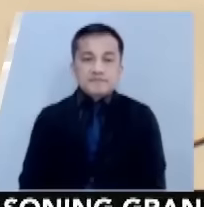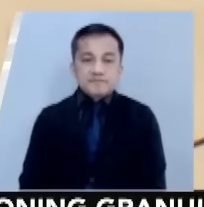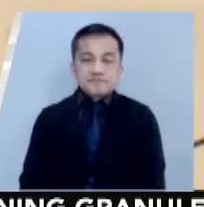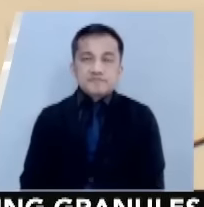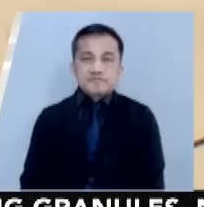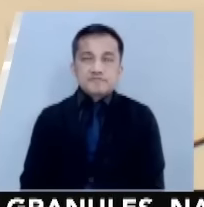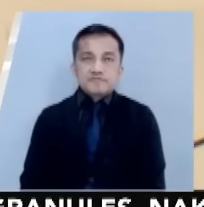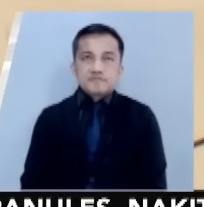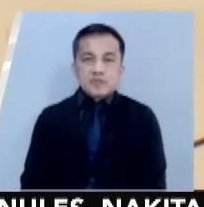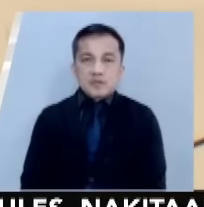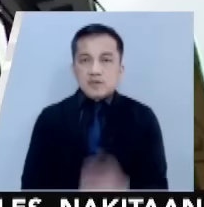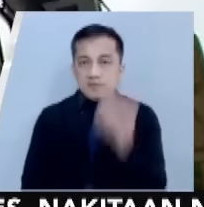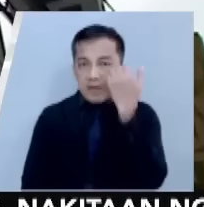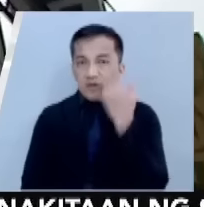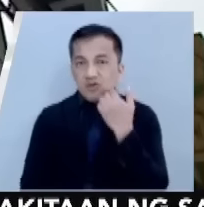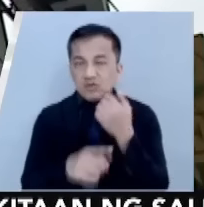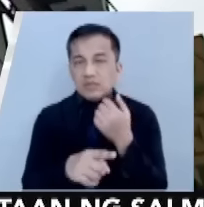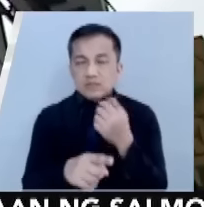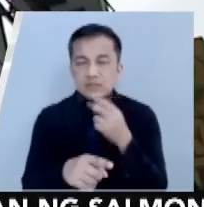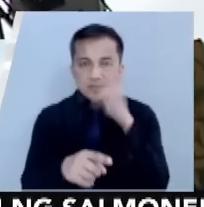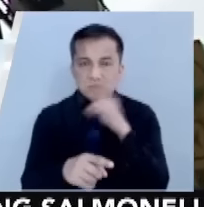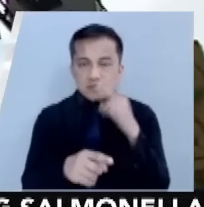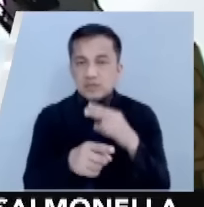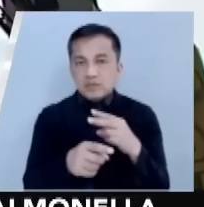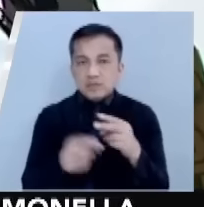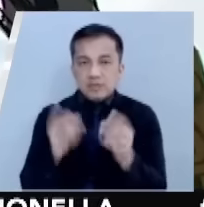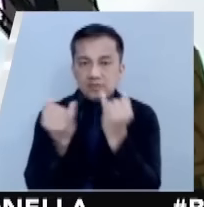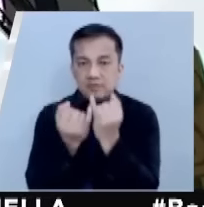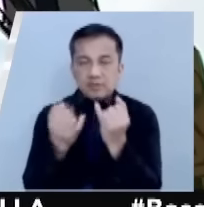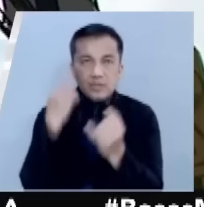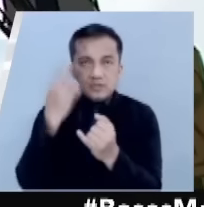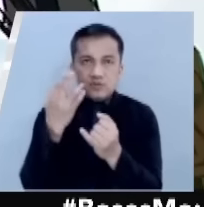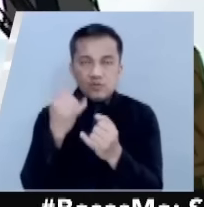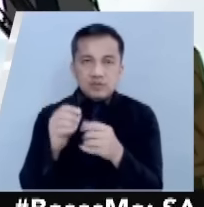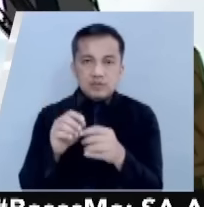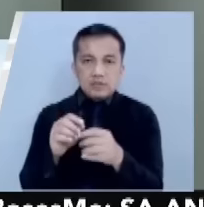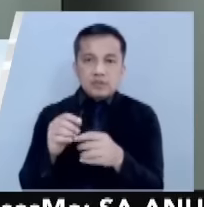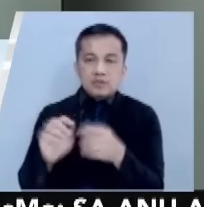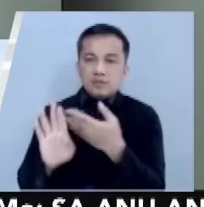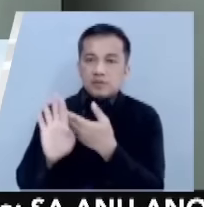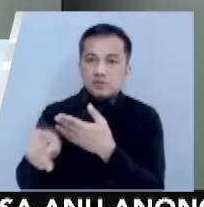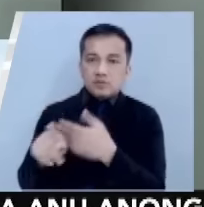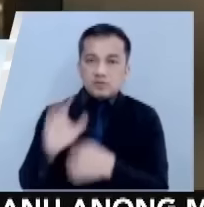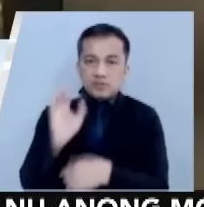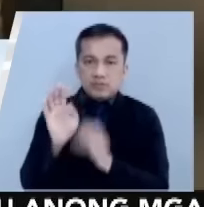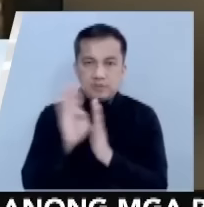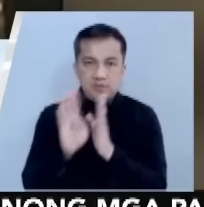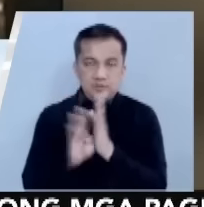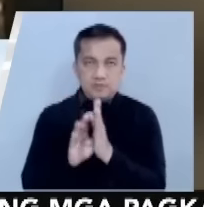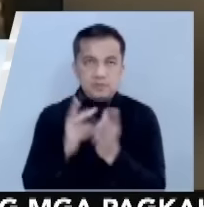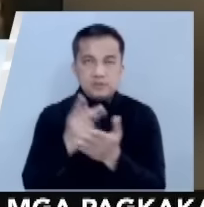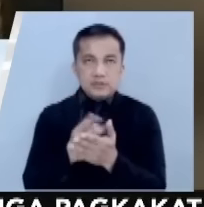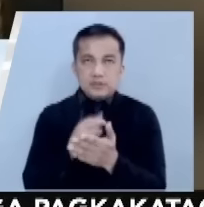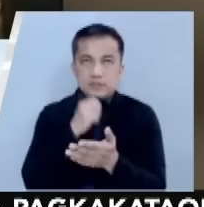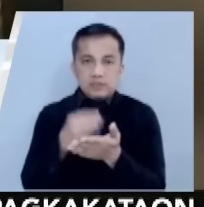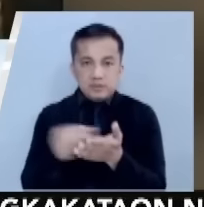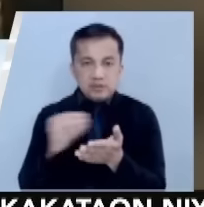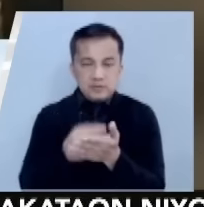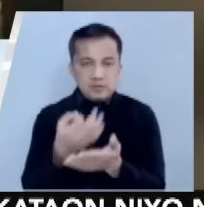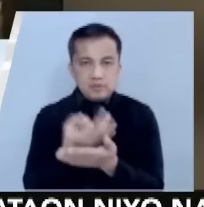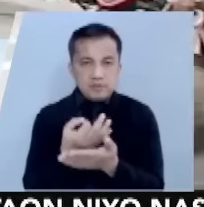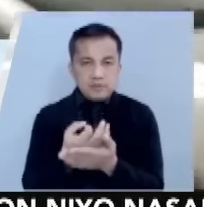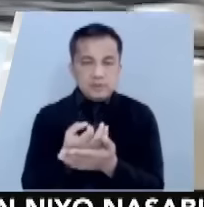Pagkukulang daw ng PhilHealth ang dahilan kung bakit kinailangan itong magbalik ng halos 90 billion pesos na hindi nagastos na pondo sa National Treasury